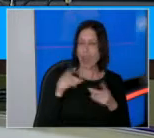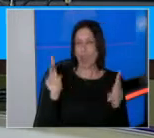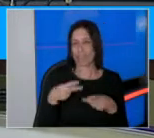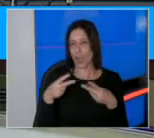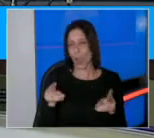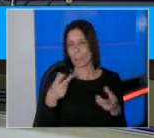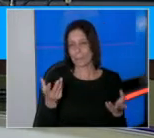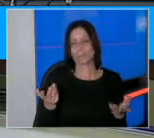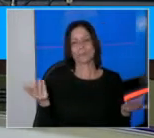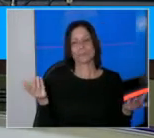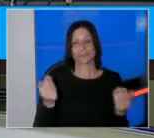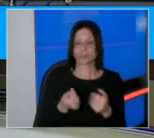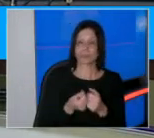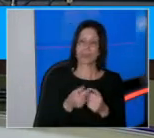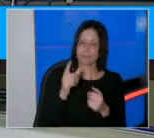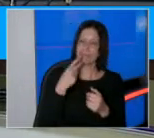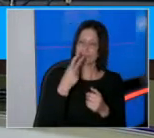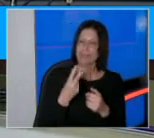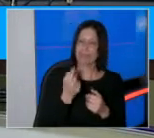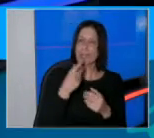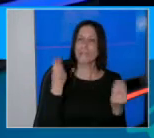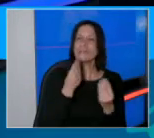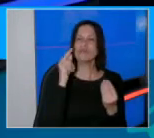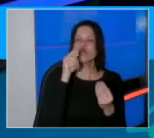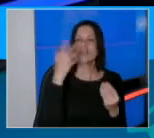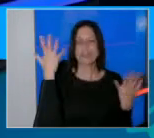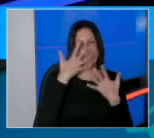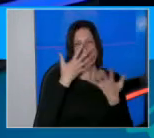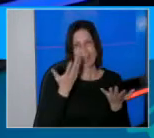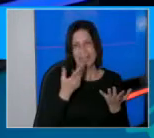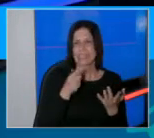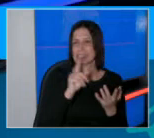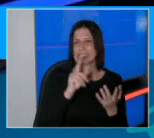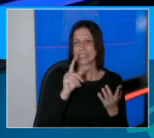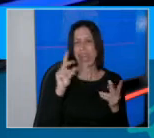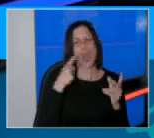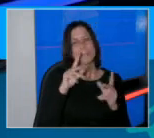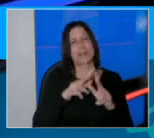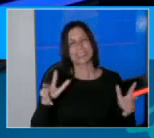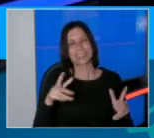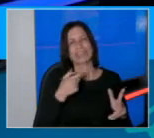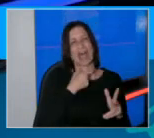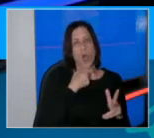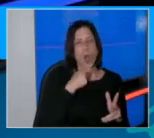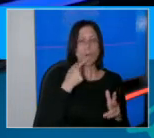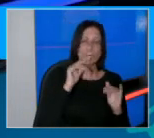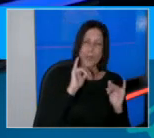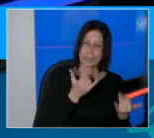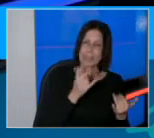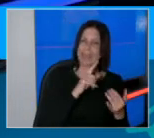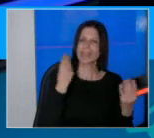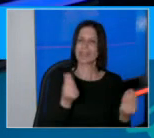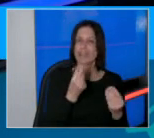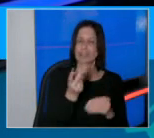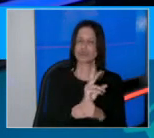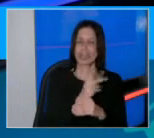יכולים. זה נראה לי מישהו שם מתבלבל, בקיצור, זה לא כן. מסדר מצב חירום, הם עודים בזה, אין בזה שום דבר